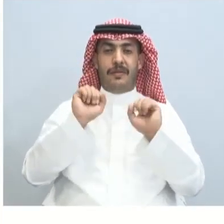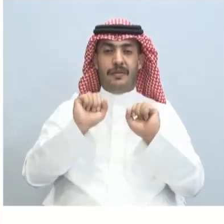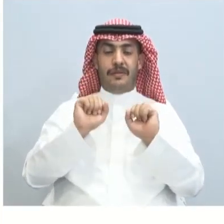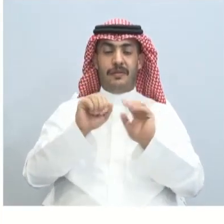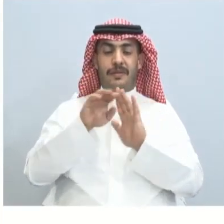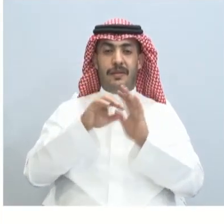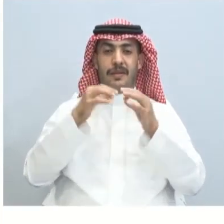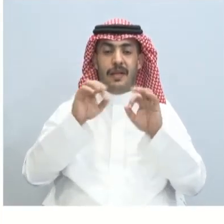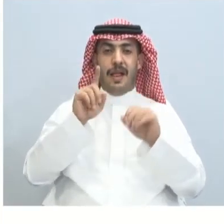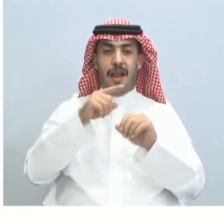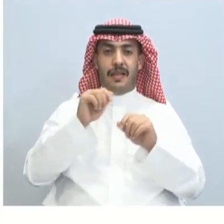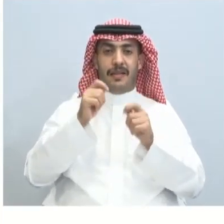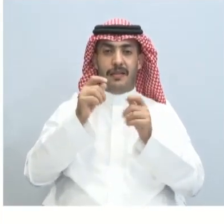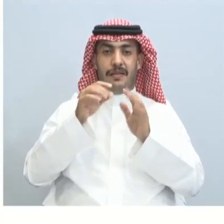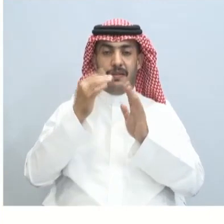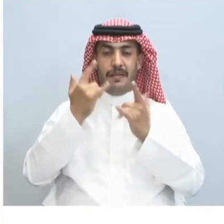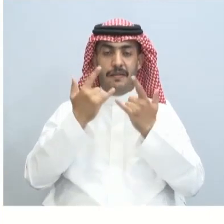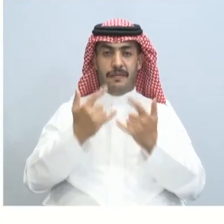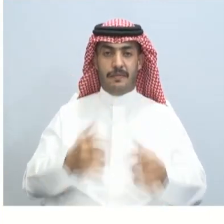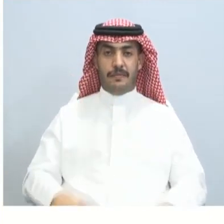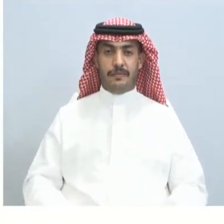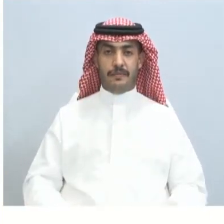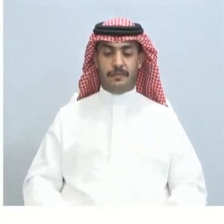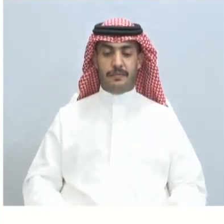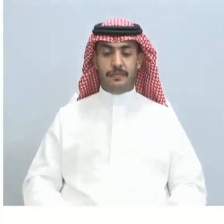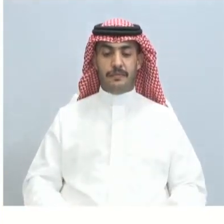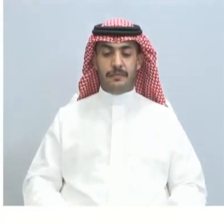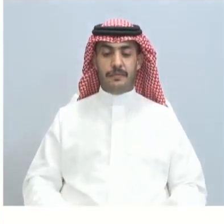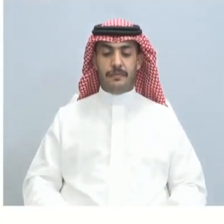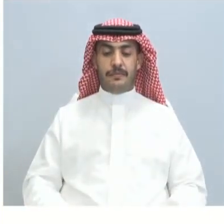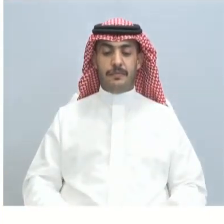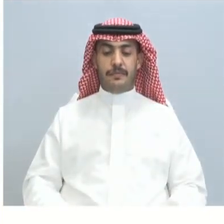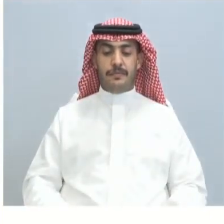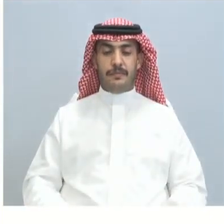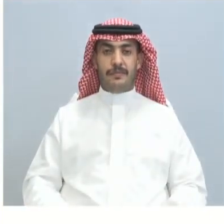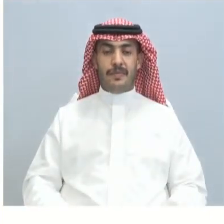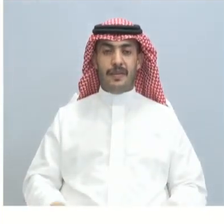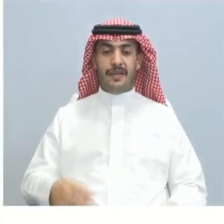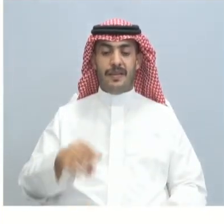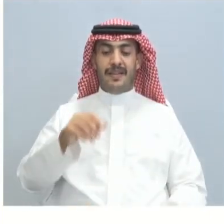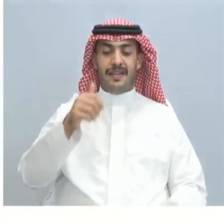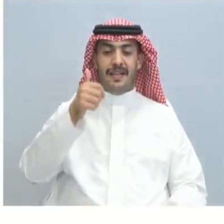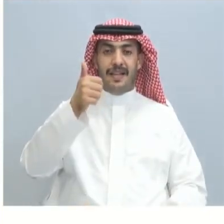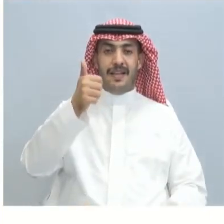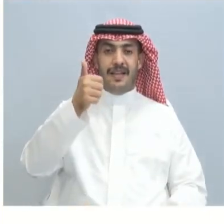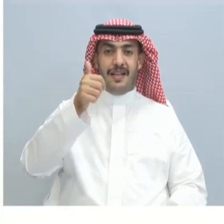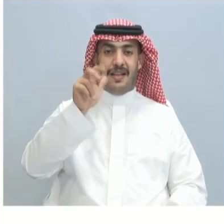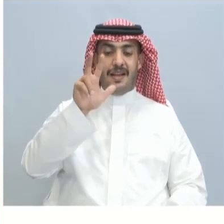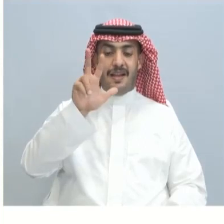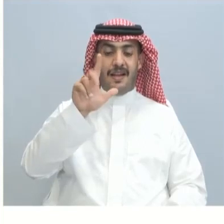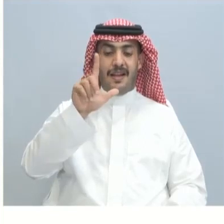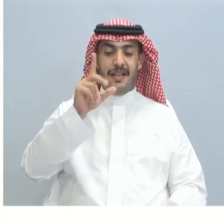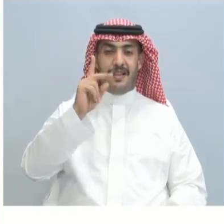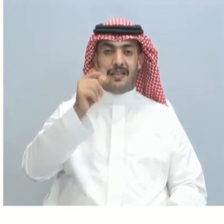بيانات خاطئه او غير واضحه اللطافه في التعبير لا